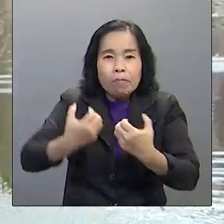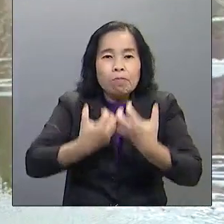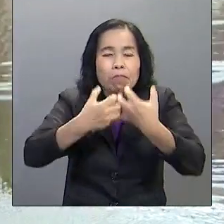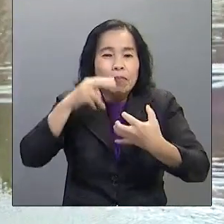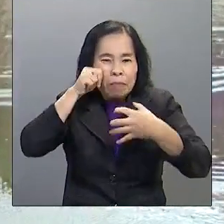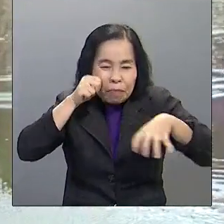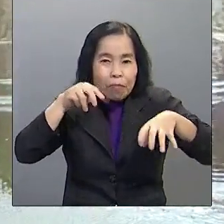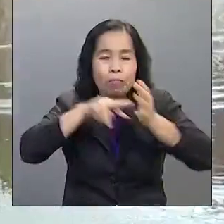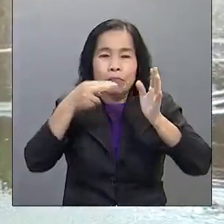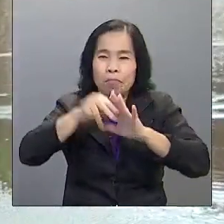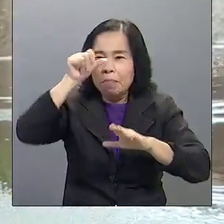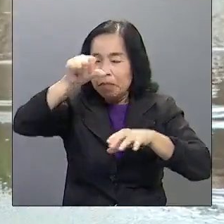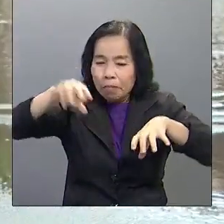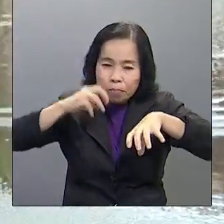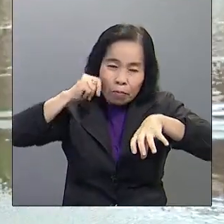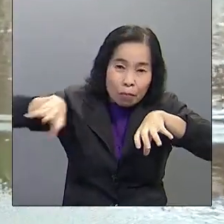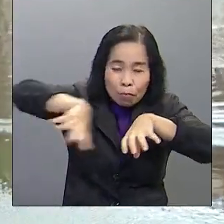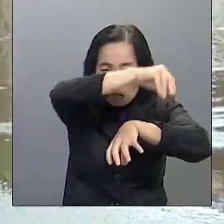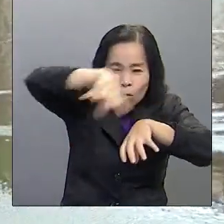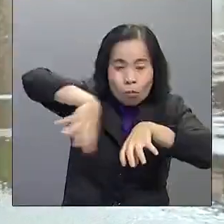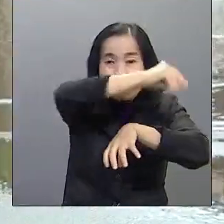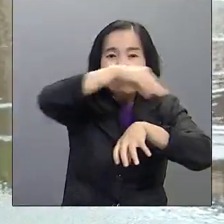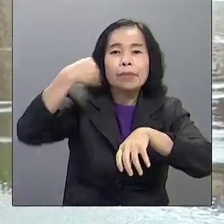4ตัวค่ะนี่เป็นสถานการณ์นึงที่เราม